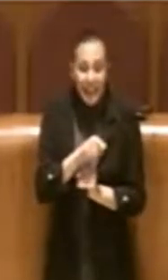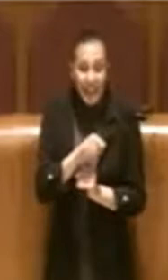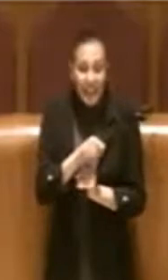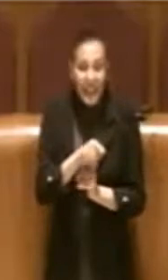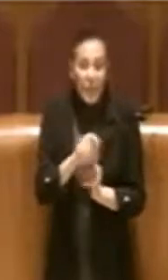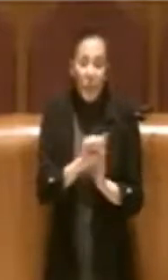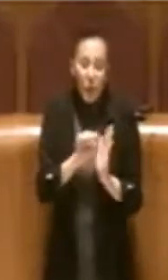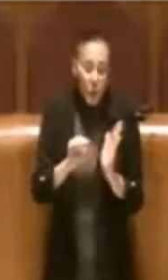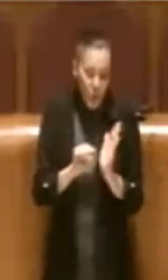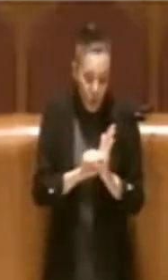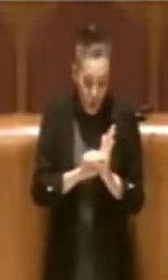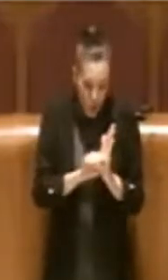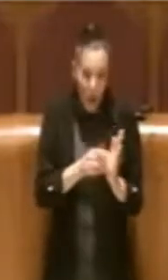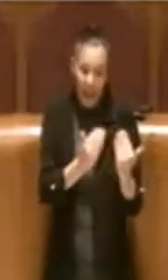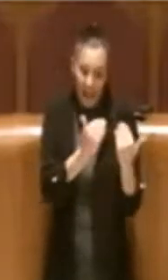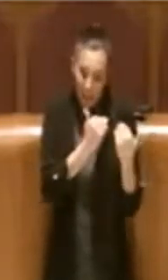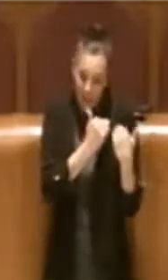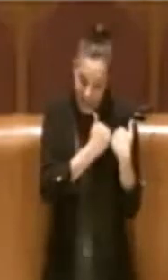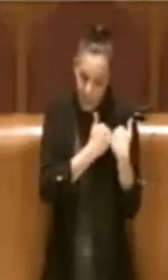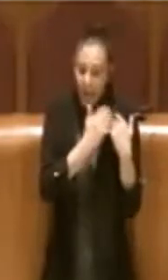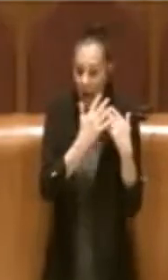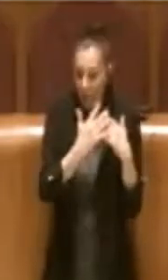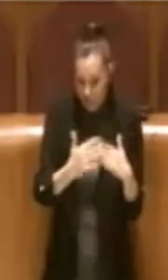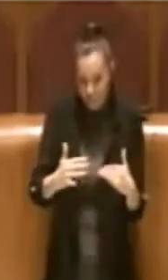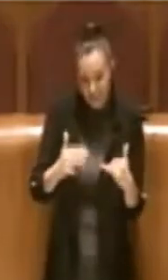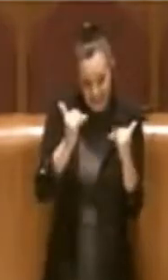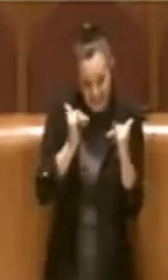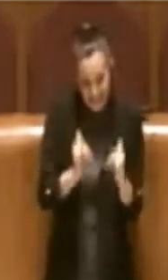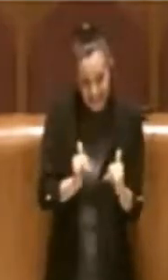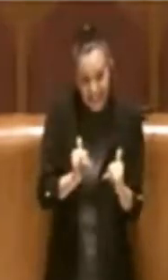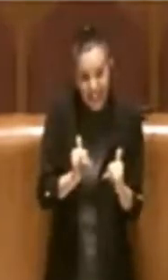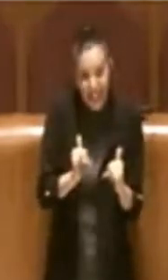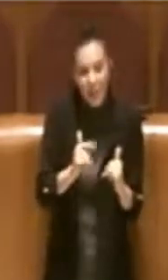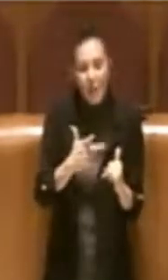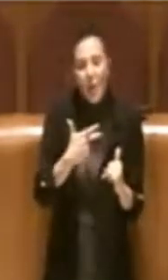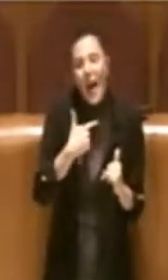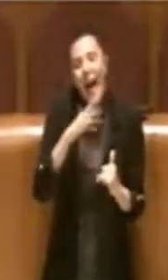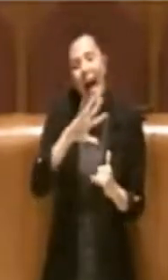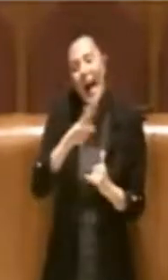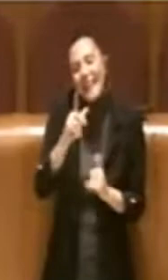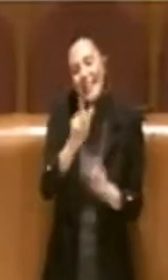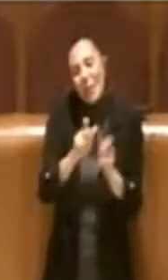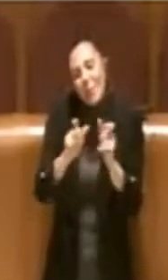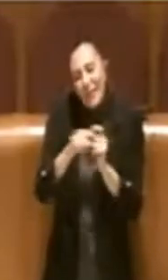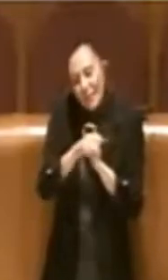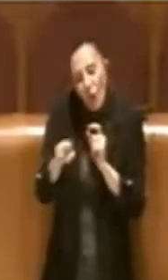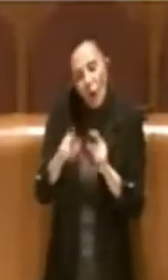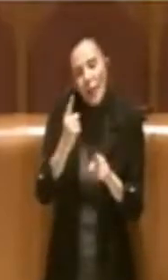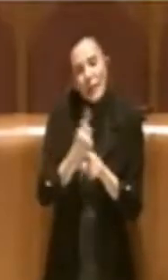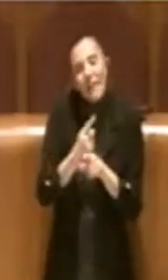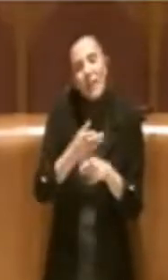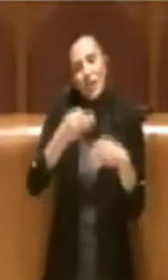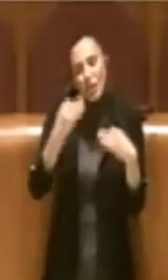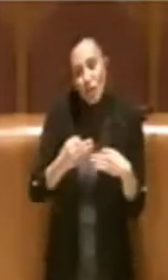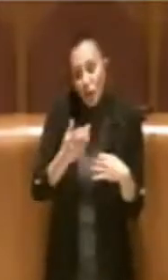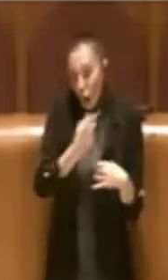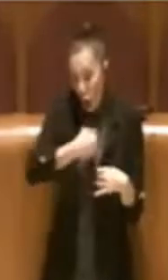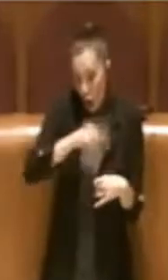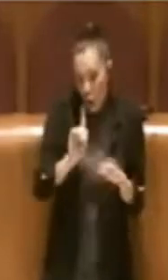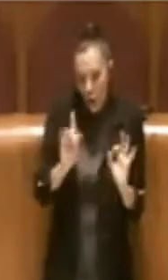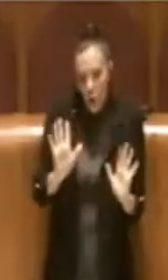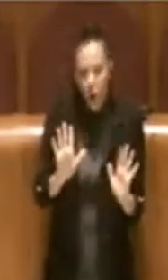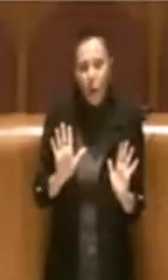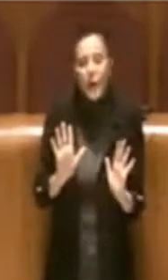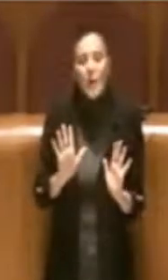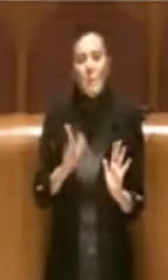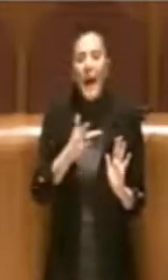fa parte della storia, poi le responsabilità e tutto il resto saranno altri soggetti a doverle determinare, non certo noi, però quello è